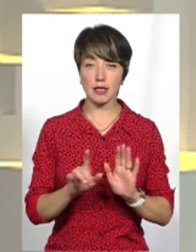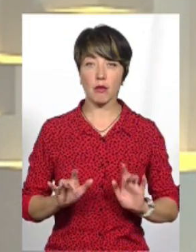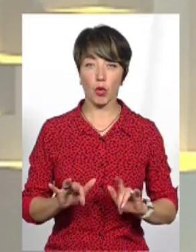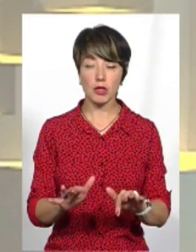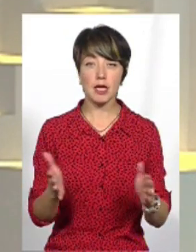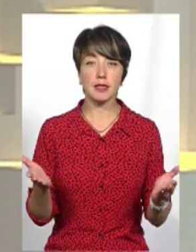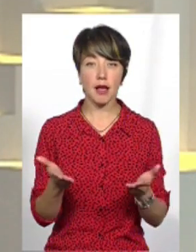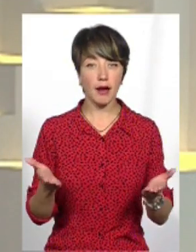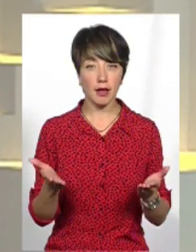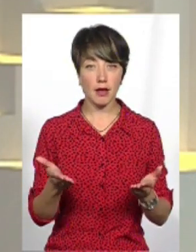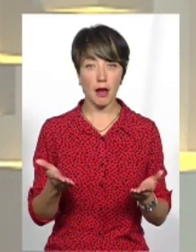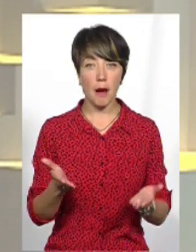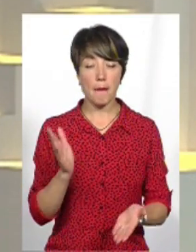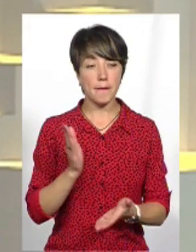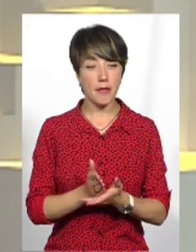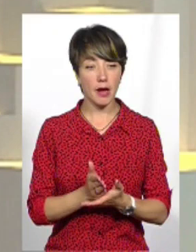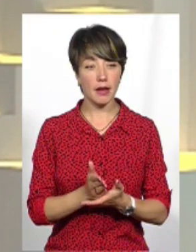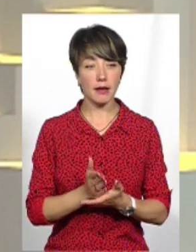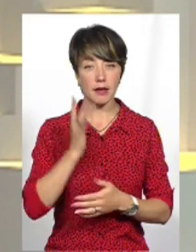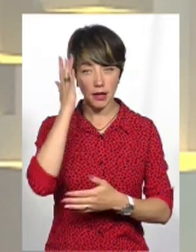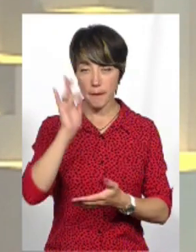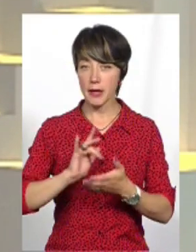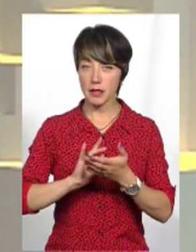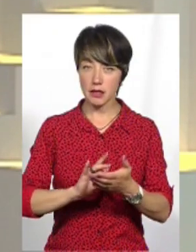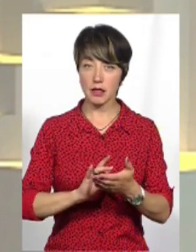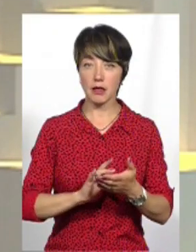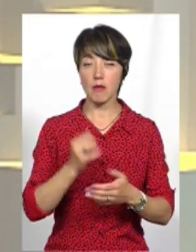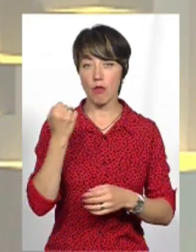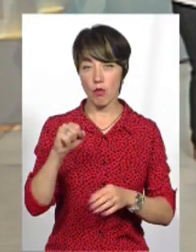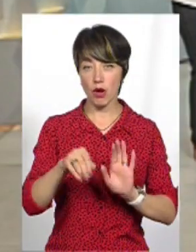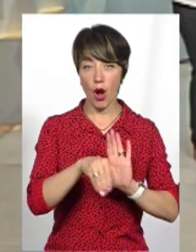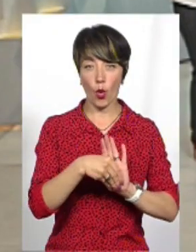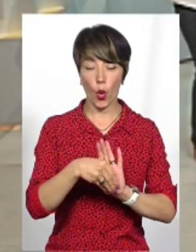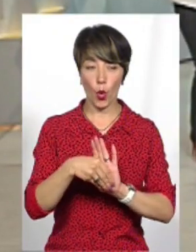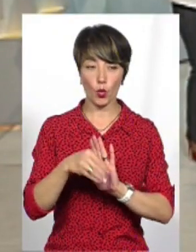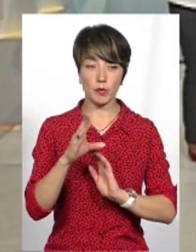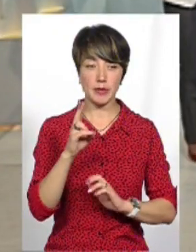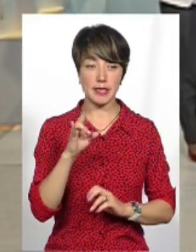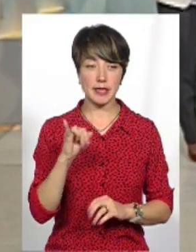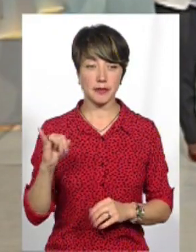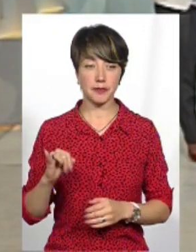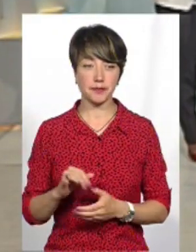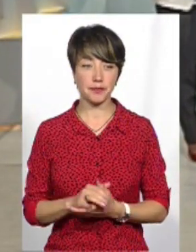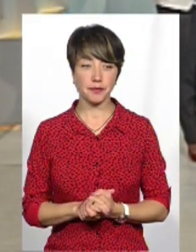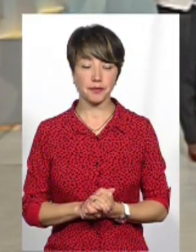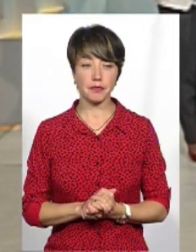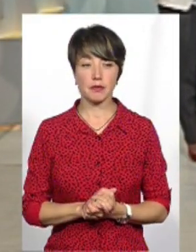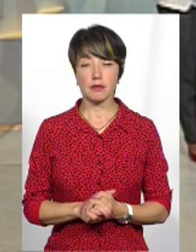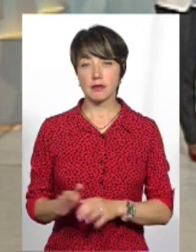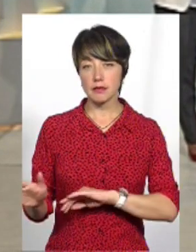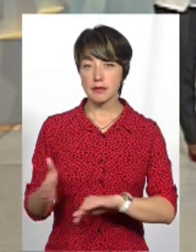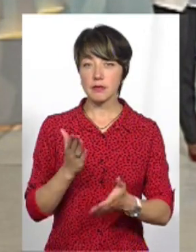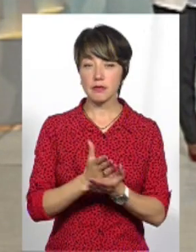процес, який має на меті поборення корупції. І маємо